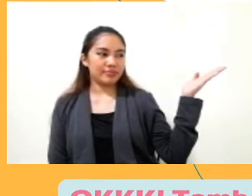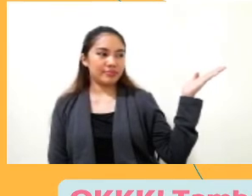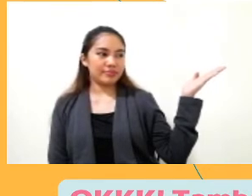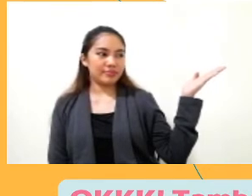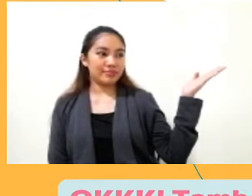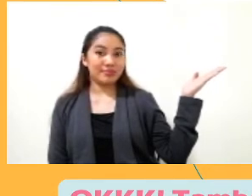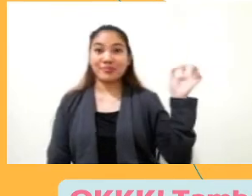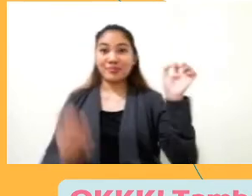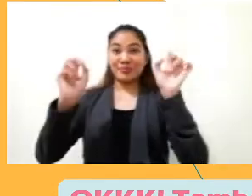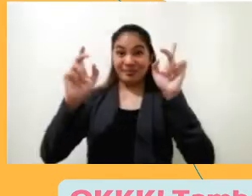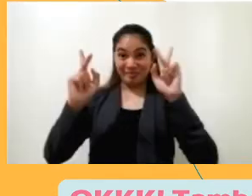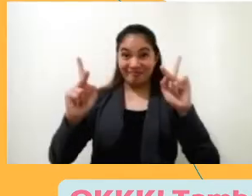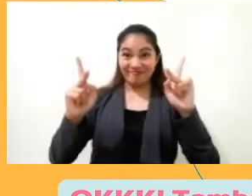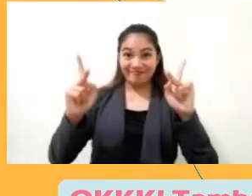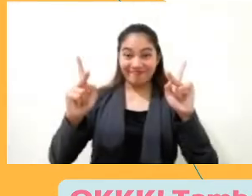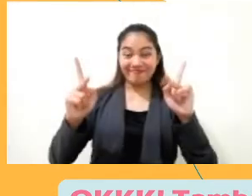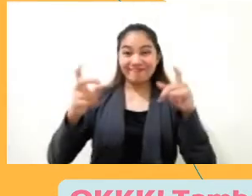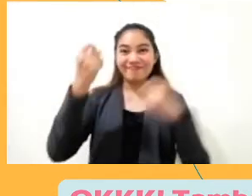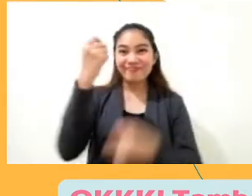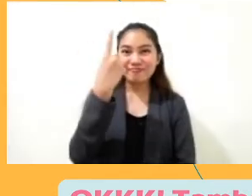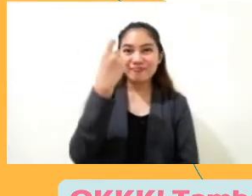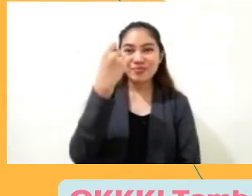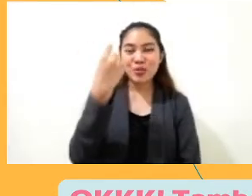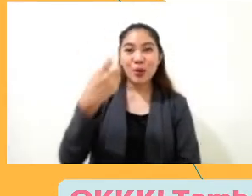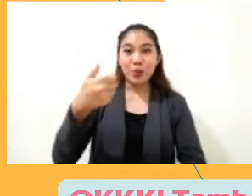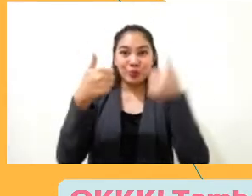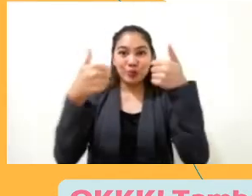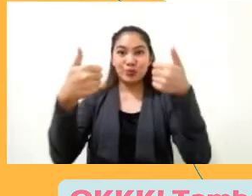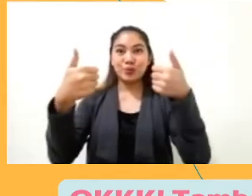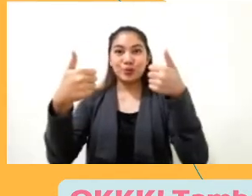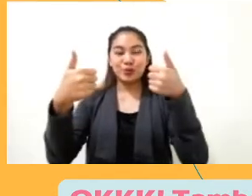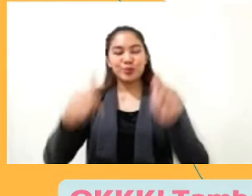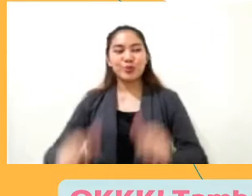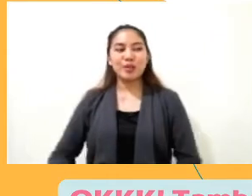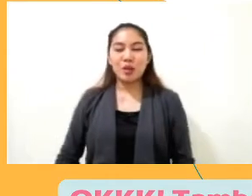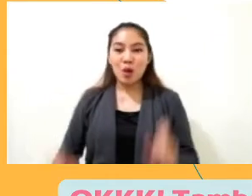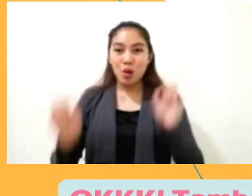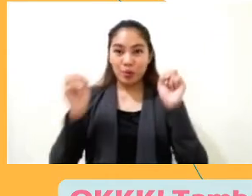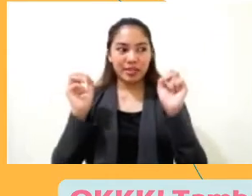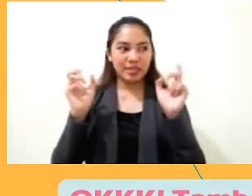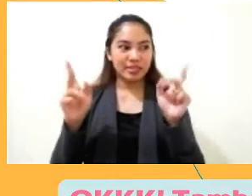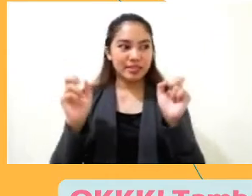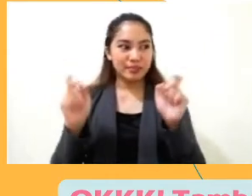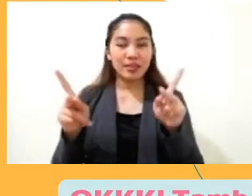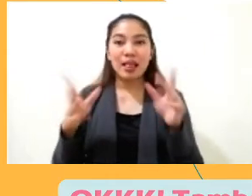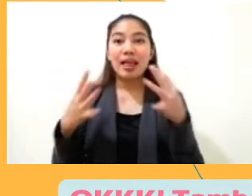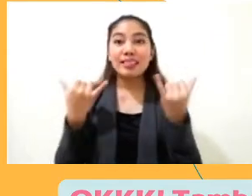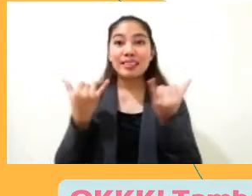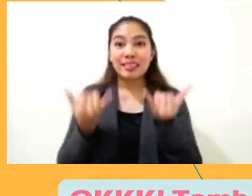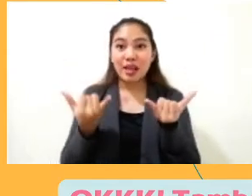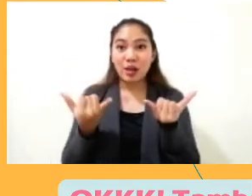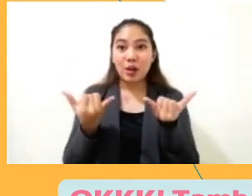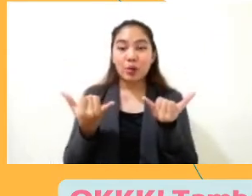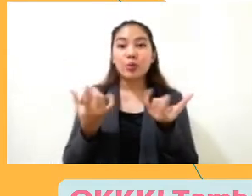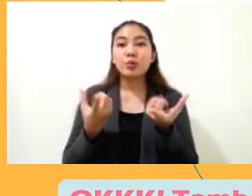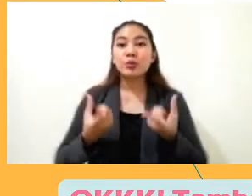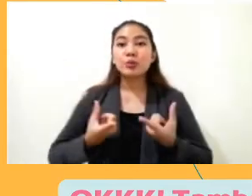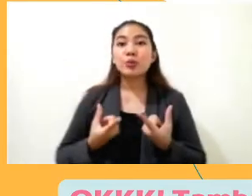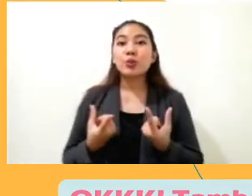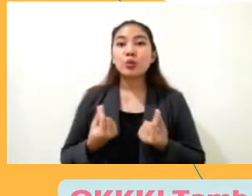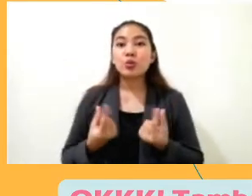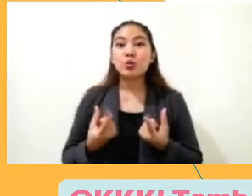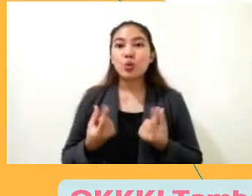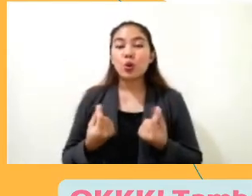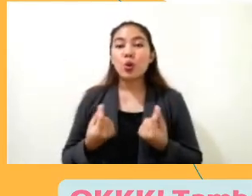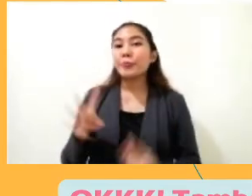Okay? Nakuha ba yun? So, ngayon, gagawin ko siya na walang